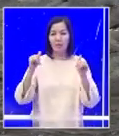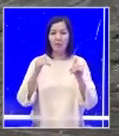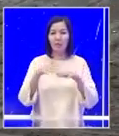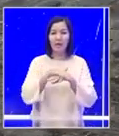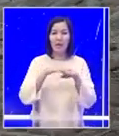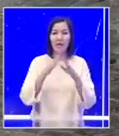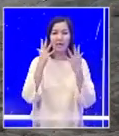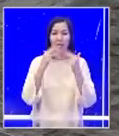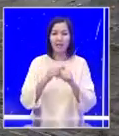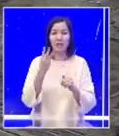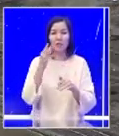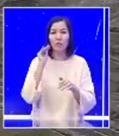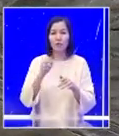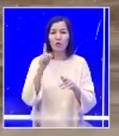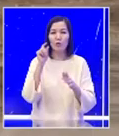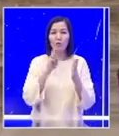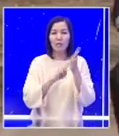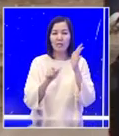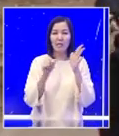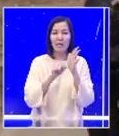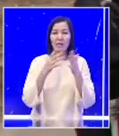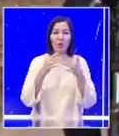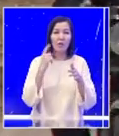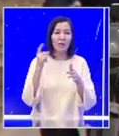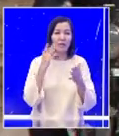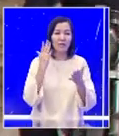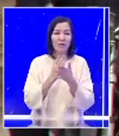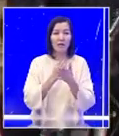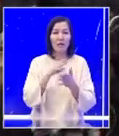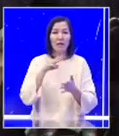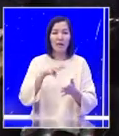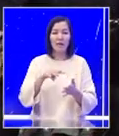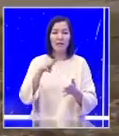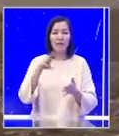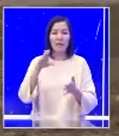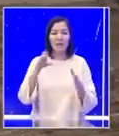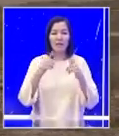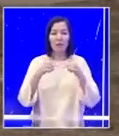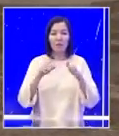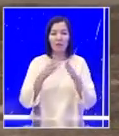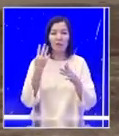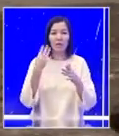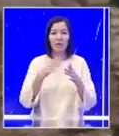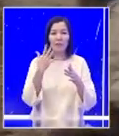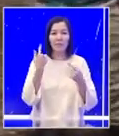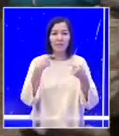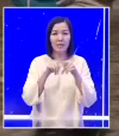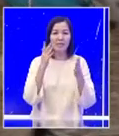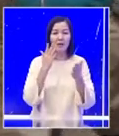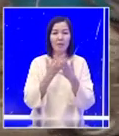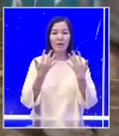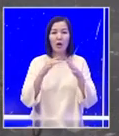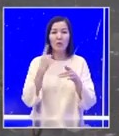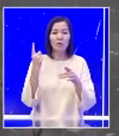3000-нан асты. 186 шаруа қожалығы бар. Ауыл аттас МТС та құрылған. 45 дана техникасы бар. Шаруалардың